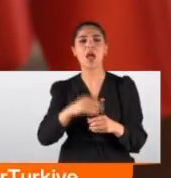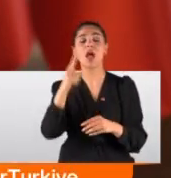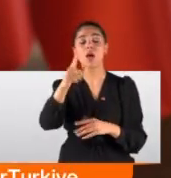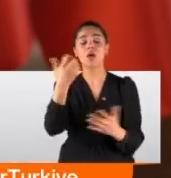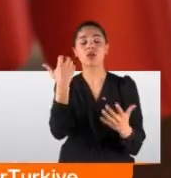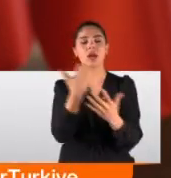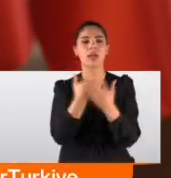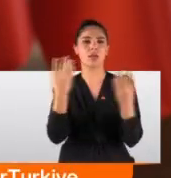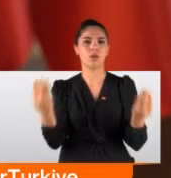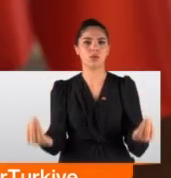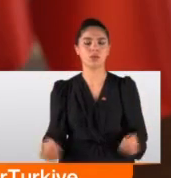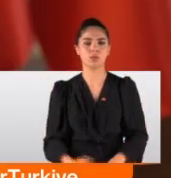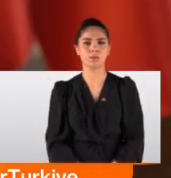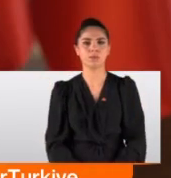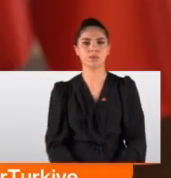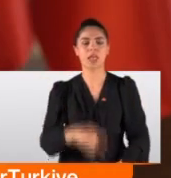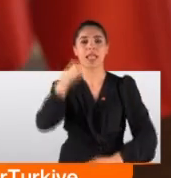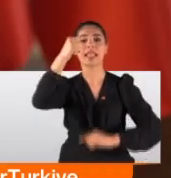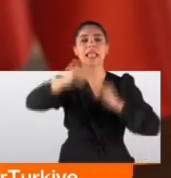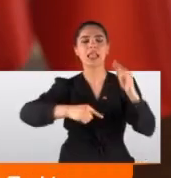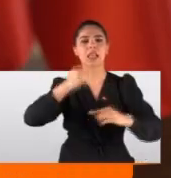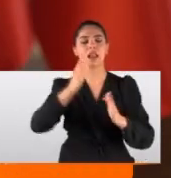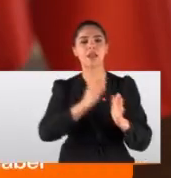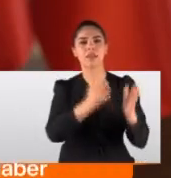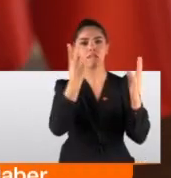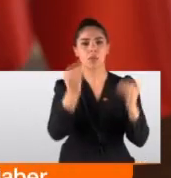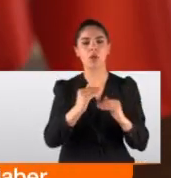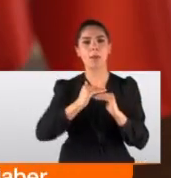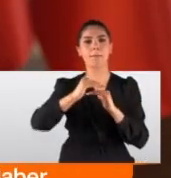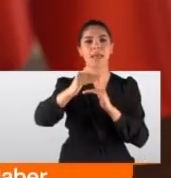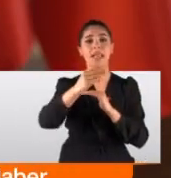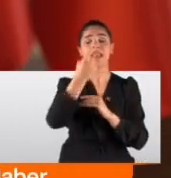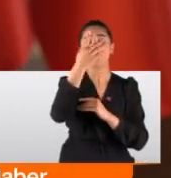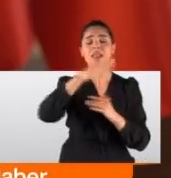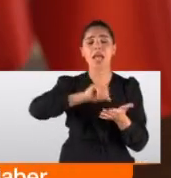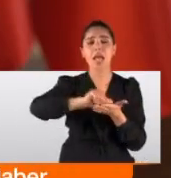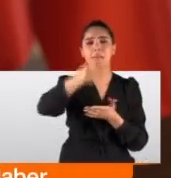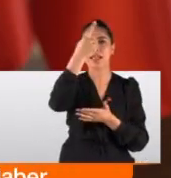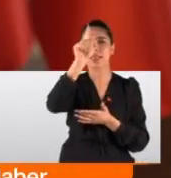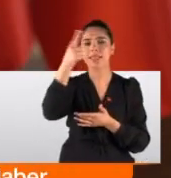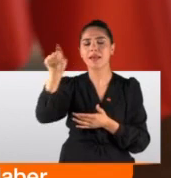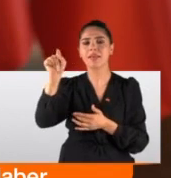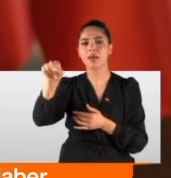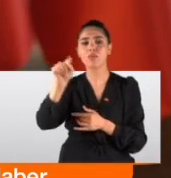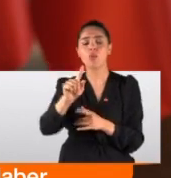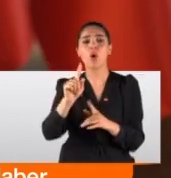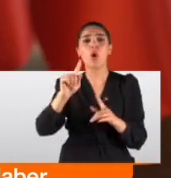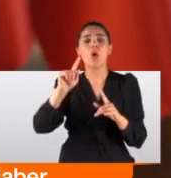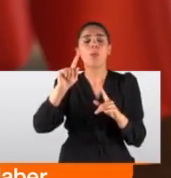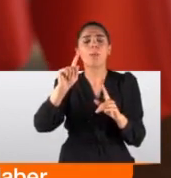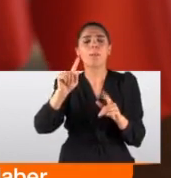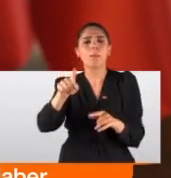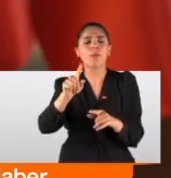olarak almıştır. Nesiller boyunca milletimizin her bir ferdi bu eşi benzeri olmayan